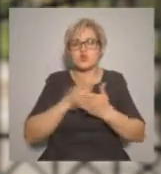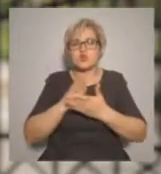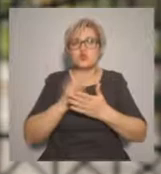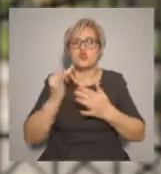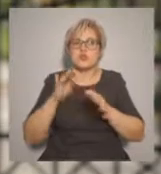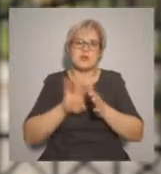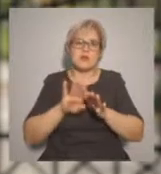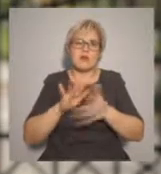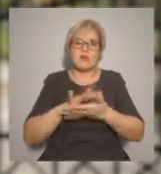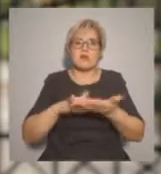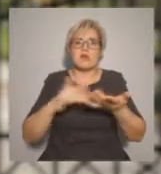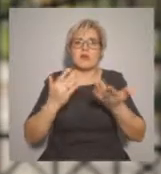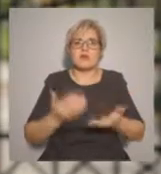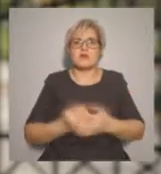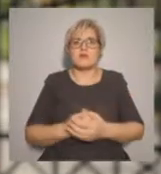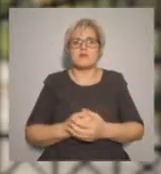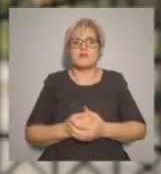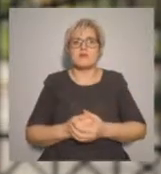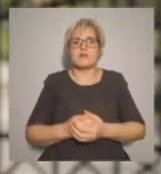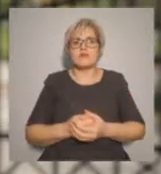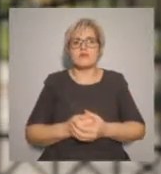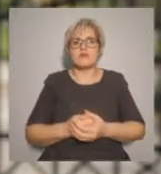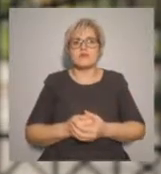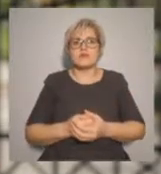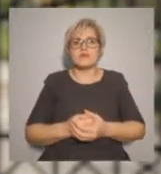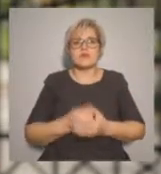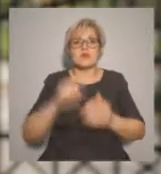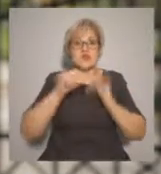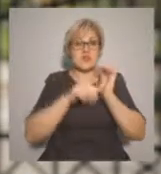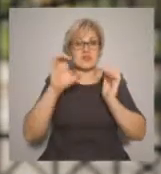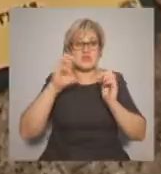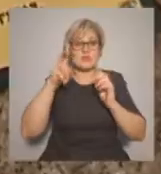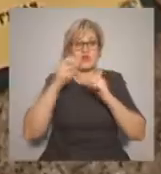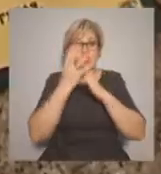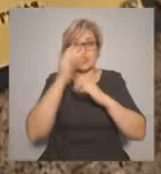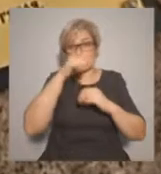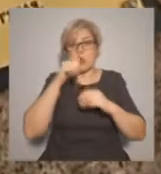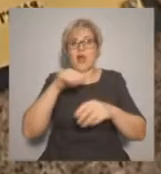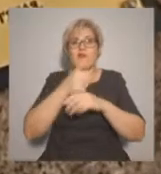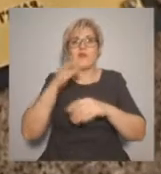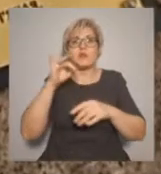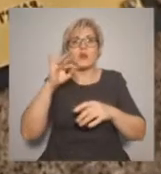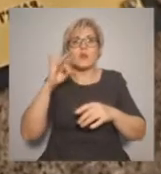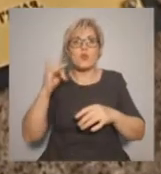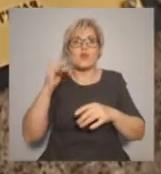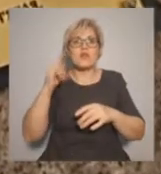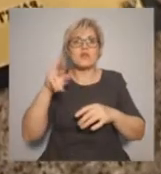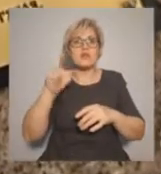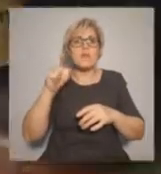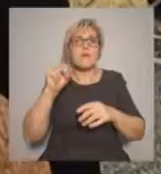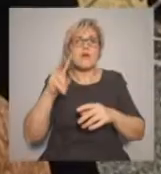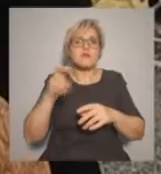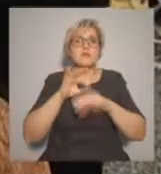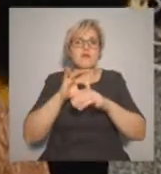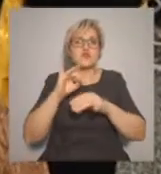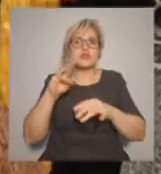нет соответствующих помещений, не хватает священнослужителей и так далее, и так далее. 16 сентября 2014